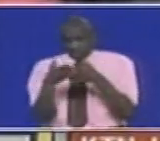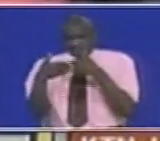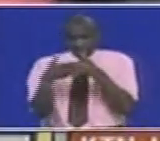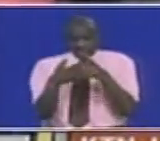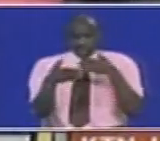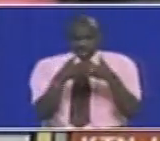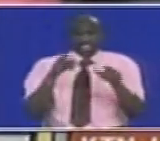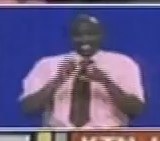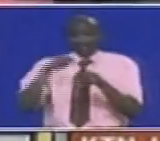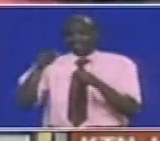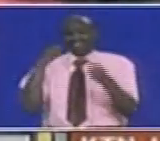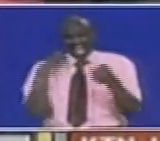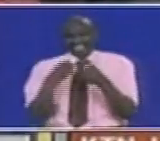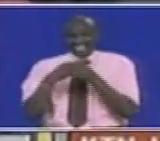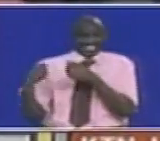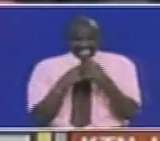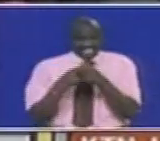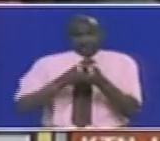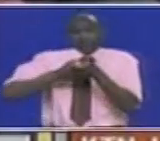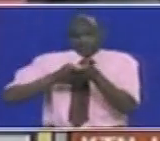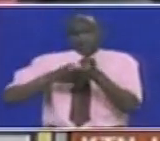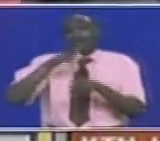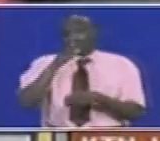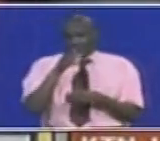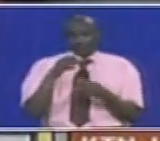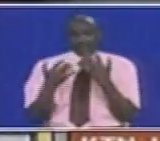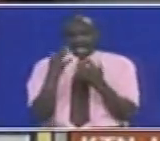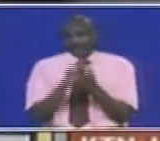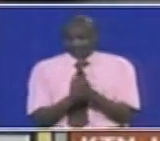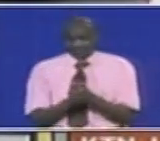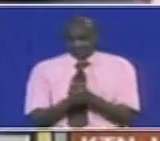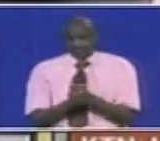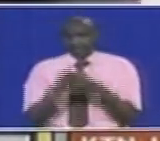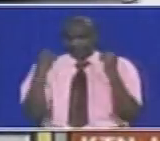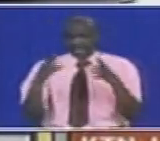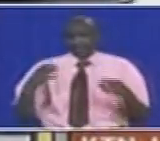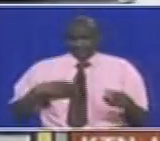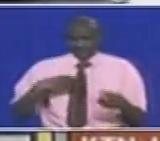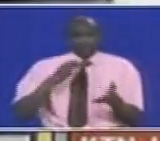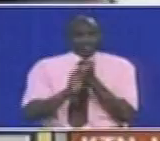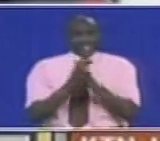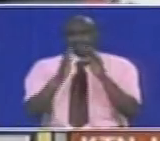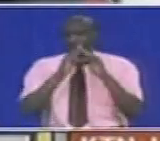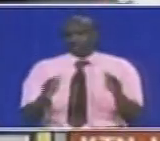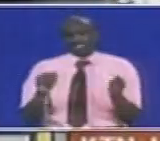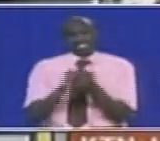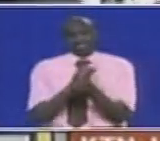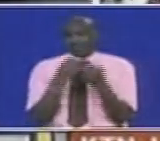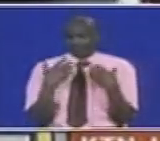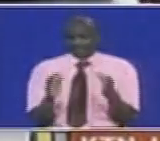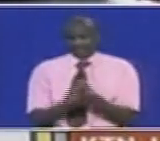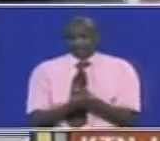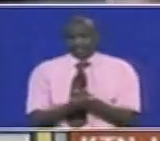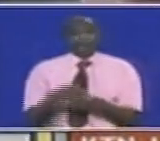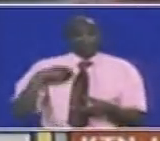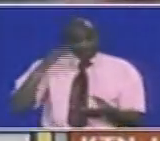moto walikuwa na wakati mgumu kufikia maeneo ambayo yalikuwa yameathirika. Wengi wameachwa bila makao. Mimi siamini kama ni moto,